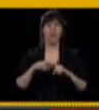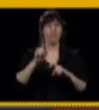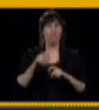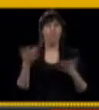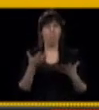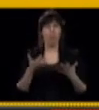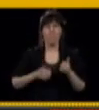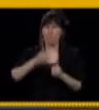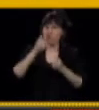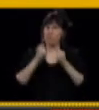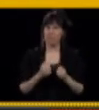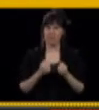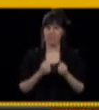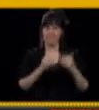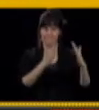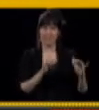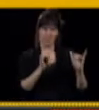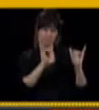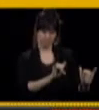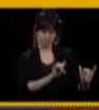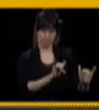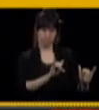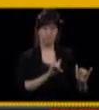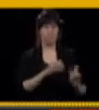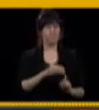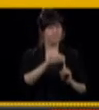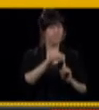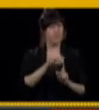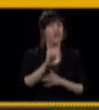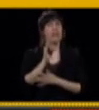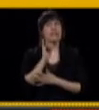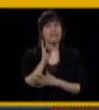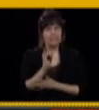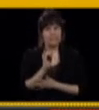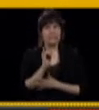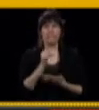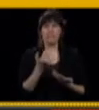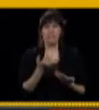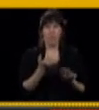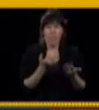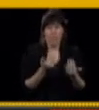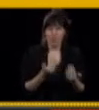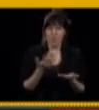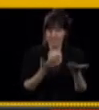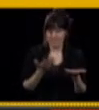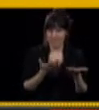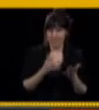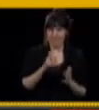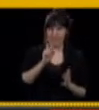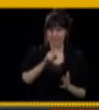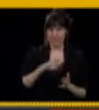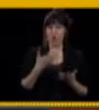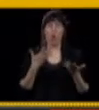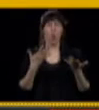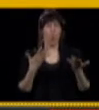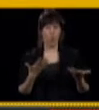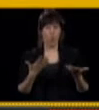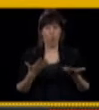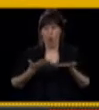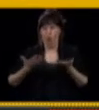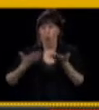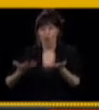sauf pour donner ou pour recevoir des services essentiels tout le monde à